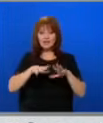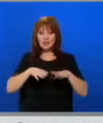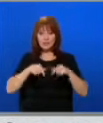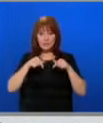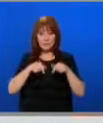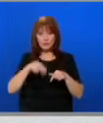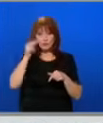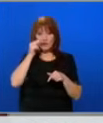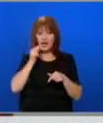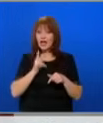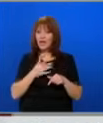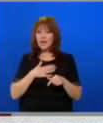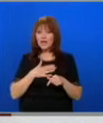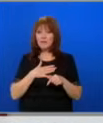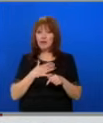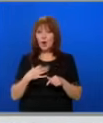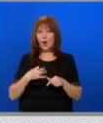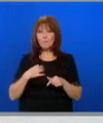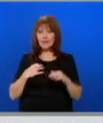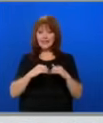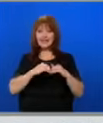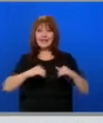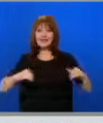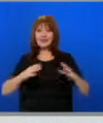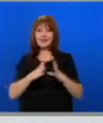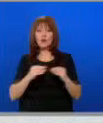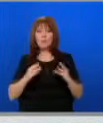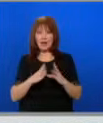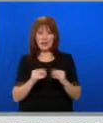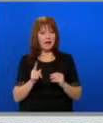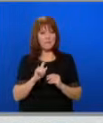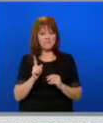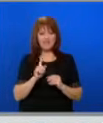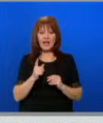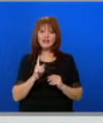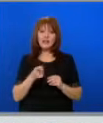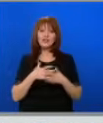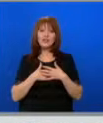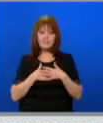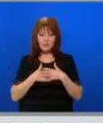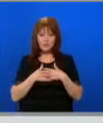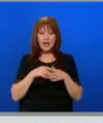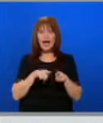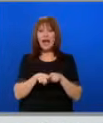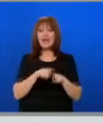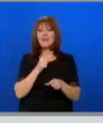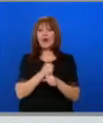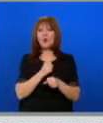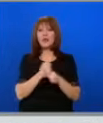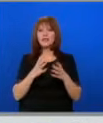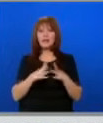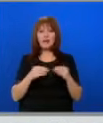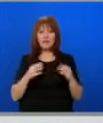с Румъния? Не, на този етап трябва да изкажа благодарност за това, че с колегите в Румъния не се поддаваме на каквото и да